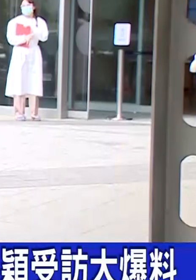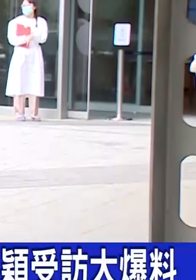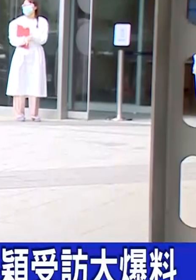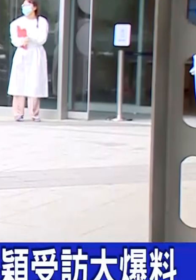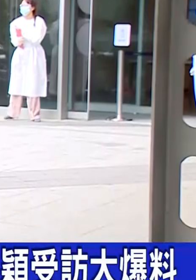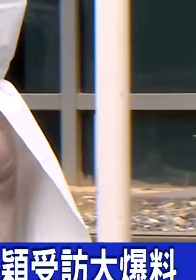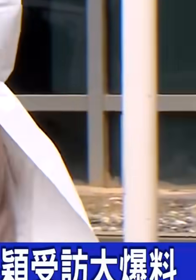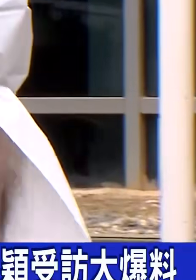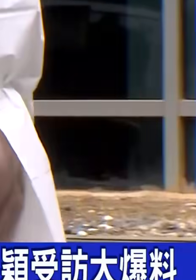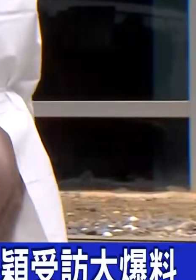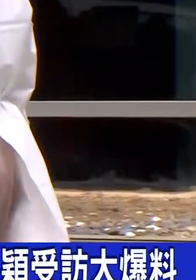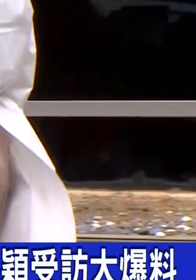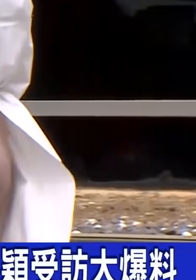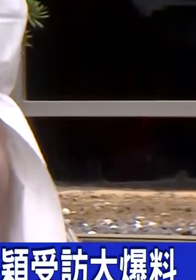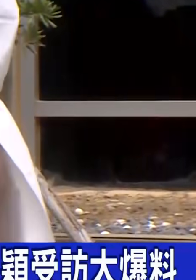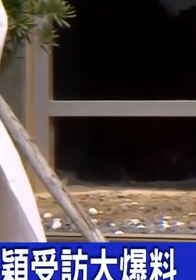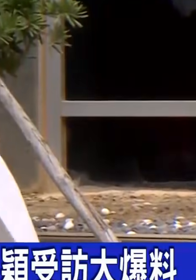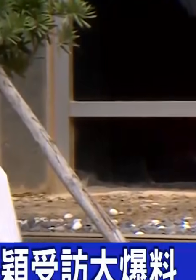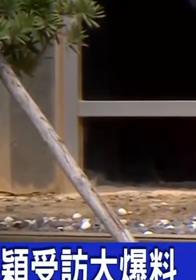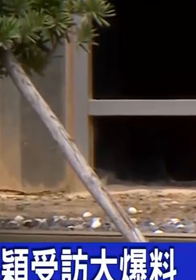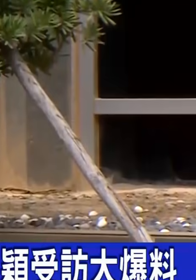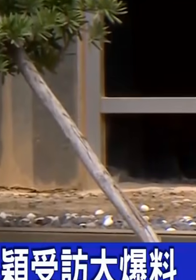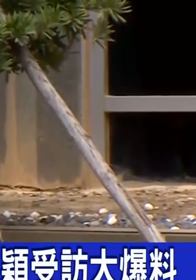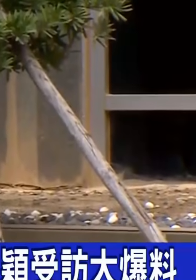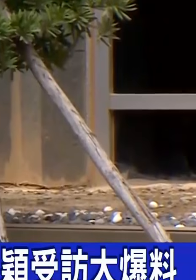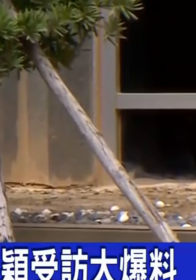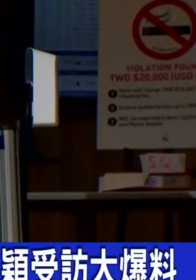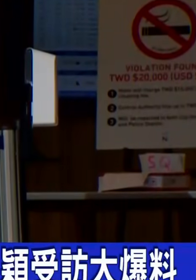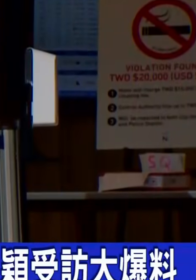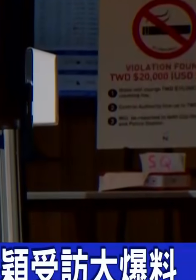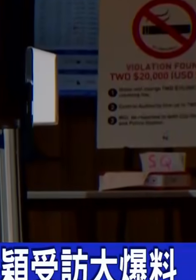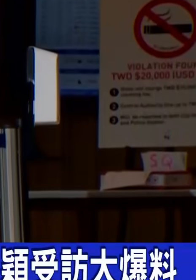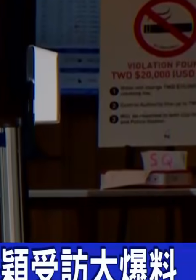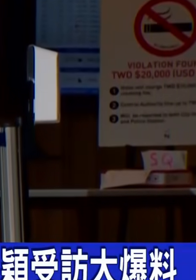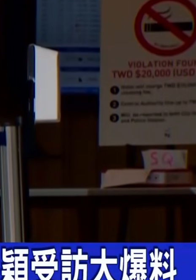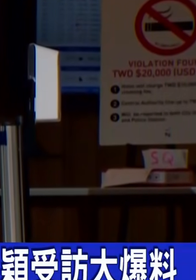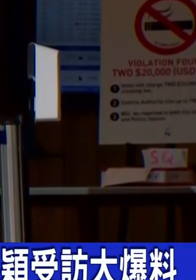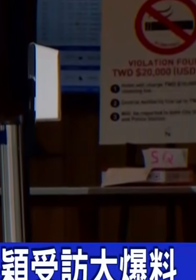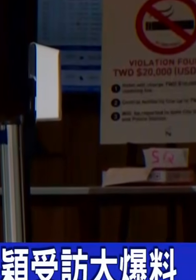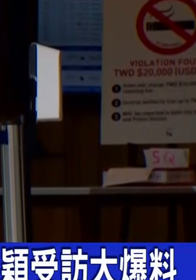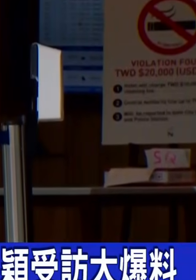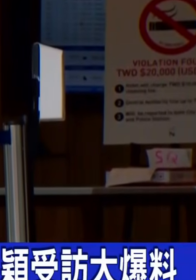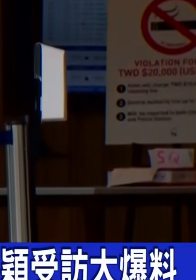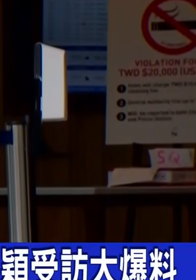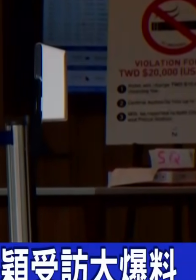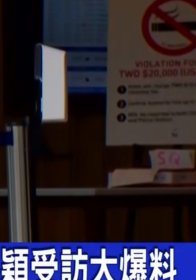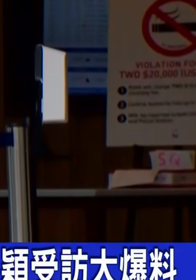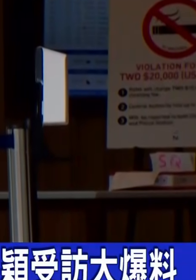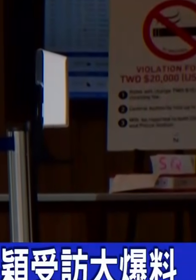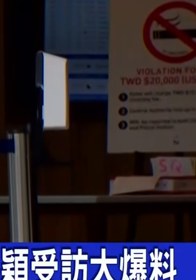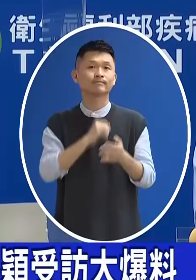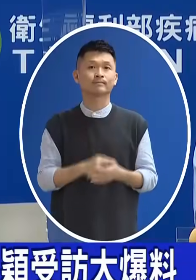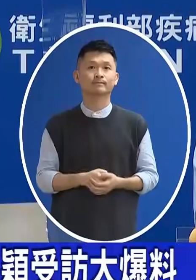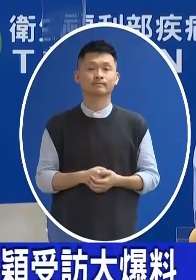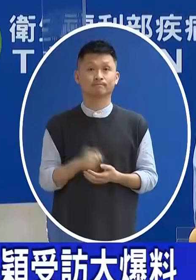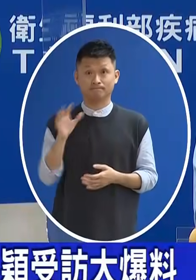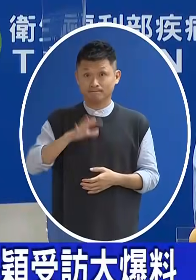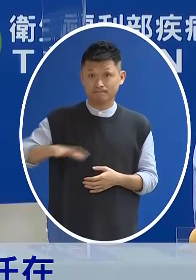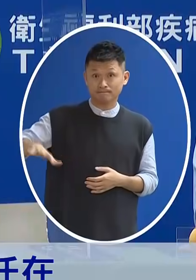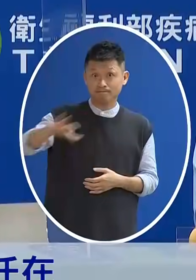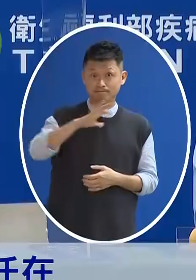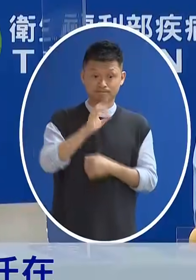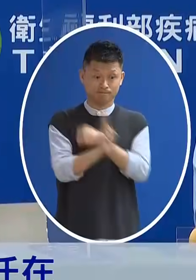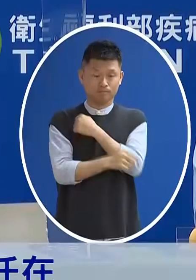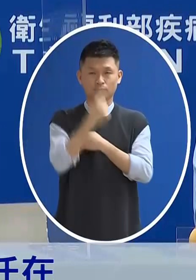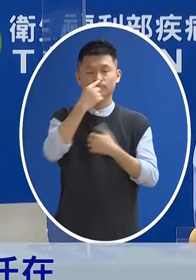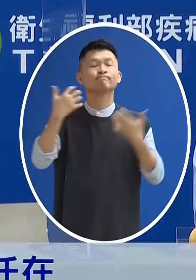番话被恶意扭曲，但专家小组没有讨论过3+11就是事实，到底政策由谁背书？ 整体我负